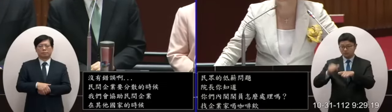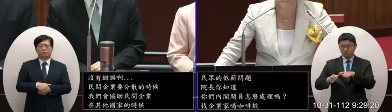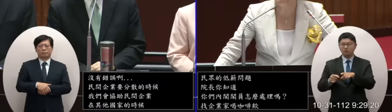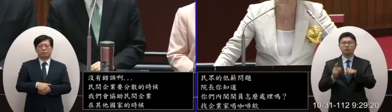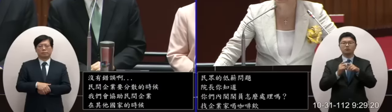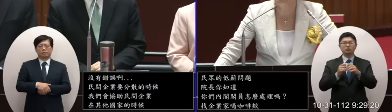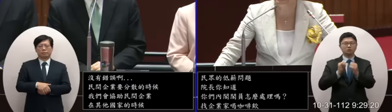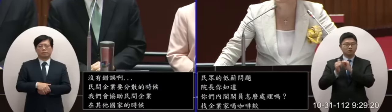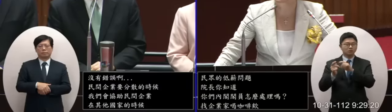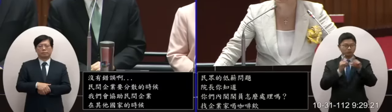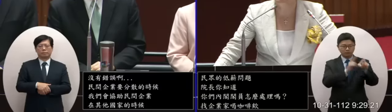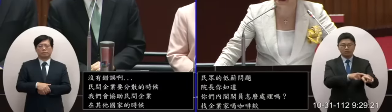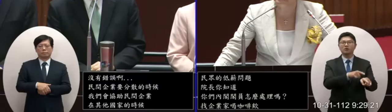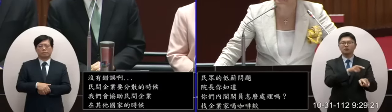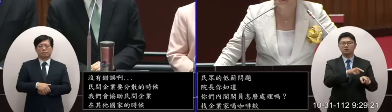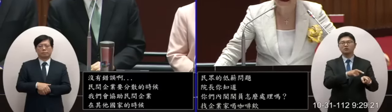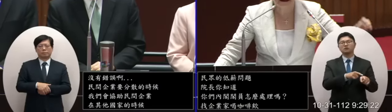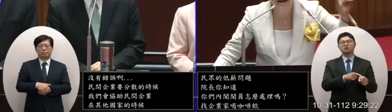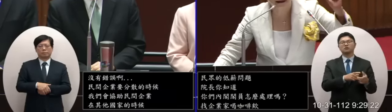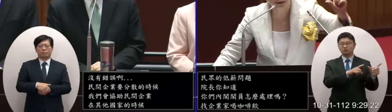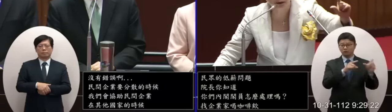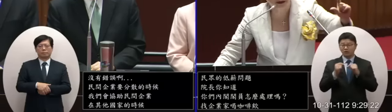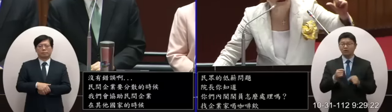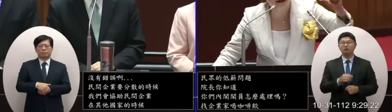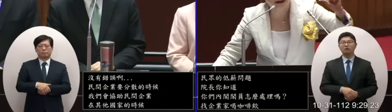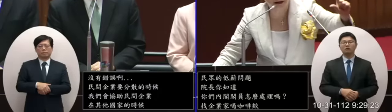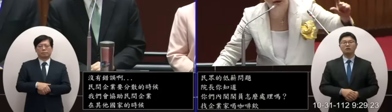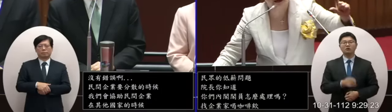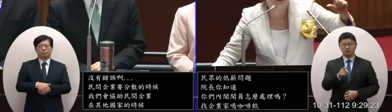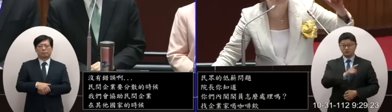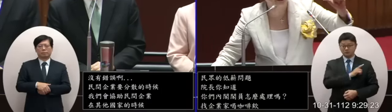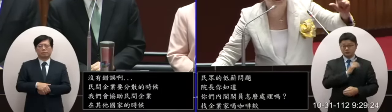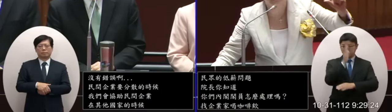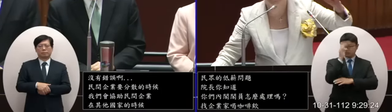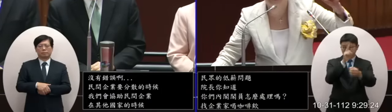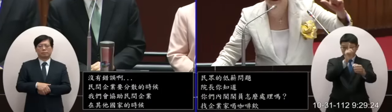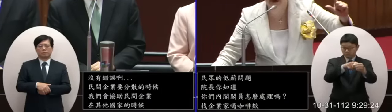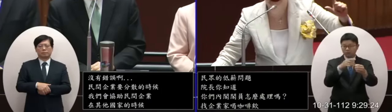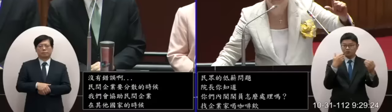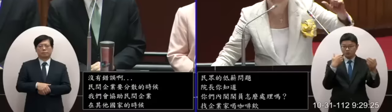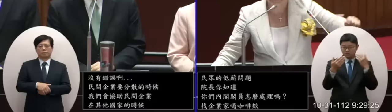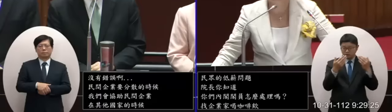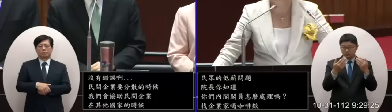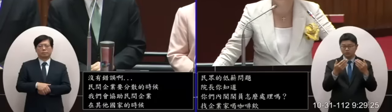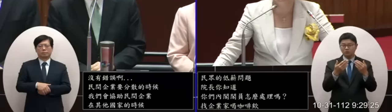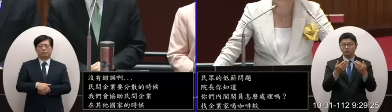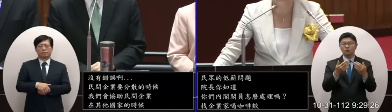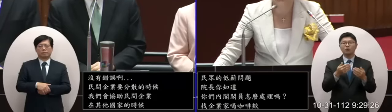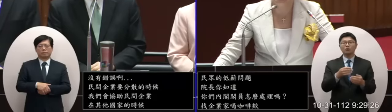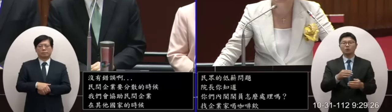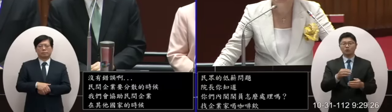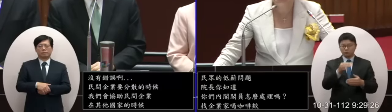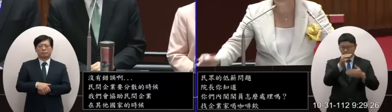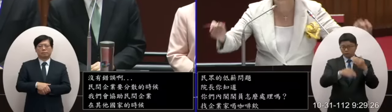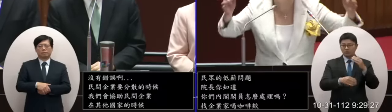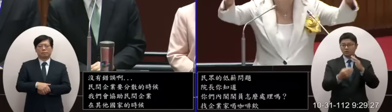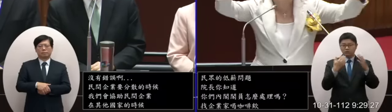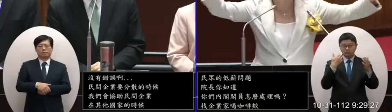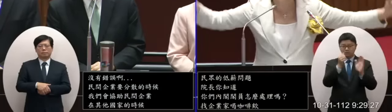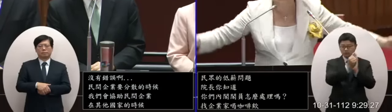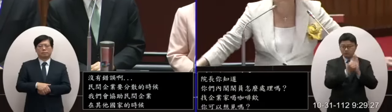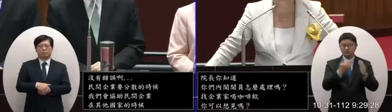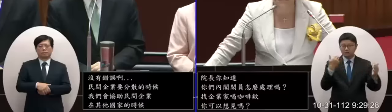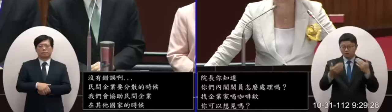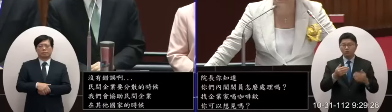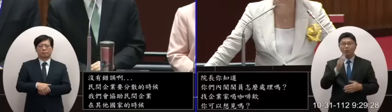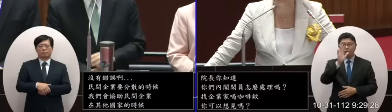共同协力的去把这个任务达成？可是你的目标要精准，你的目标要明确，人家才有办法做啊！你不能够